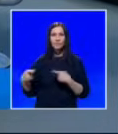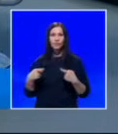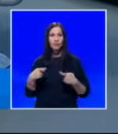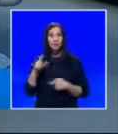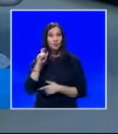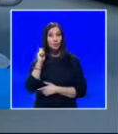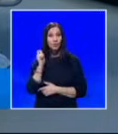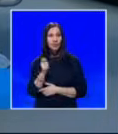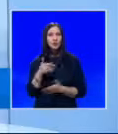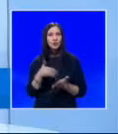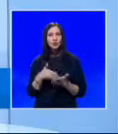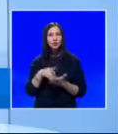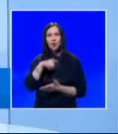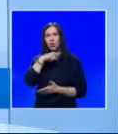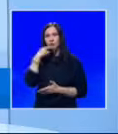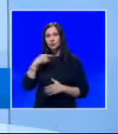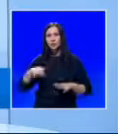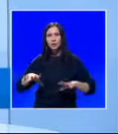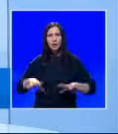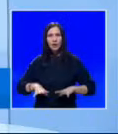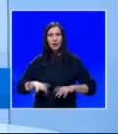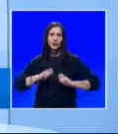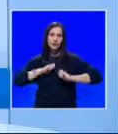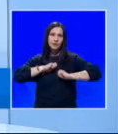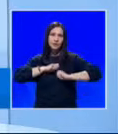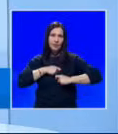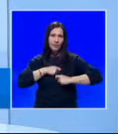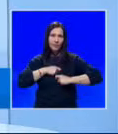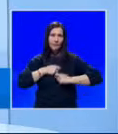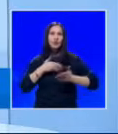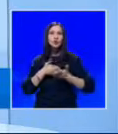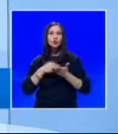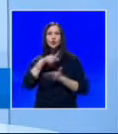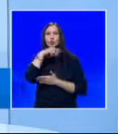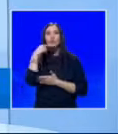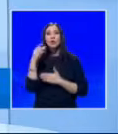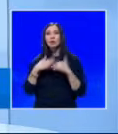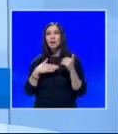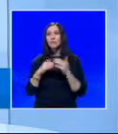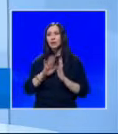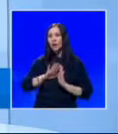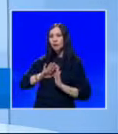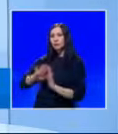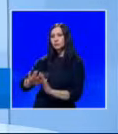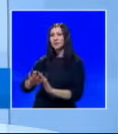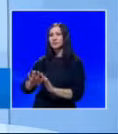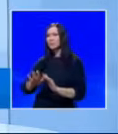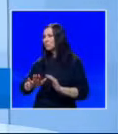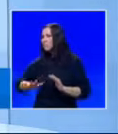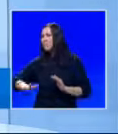полета в Украйна, защо руските граждани страдат, защо Русия на практика е изтласкана в